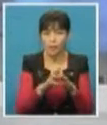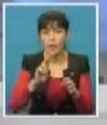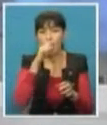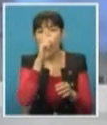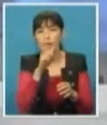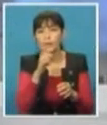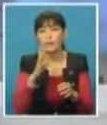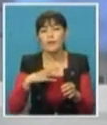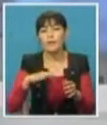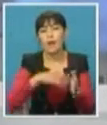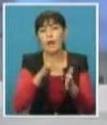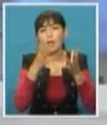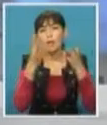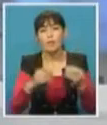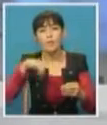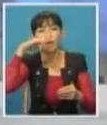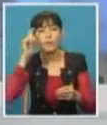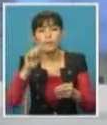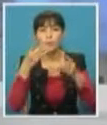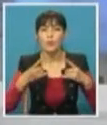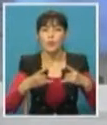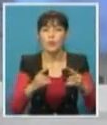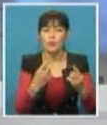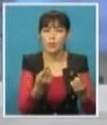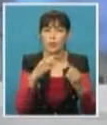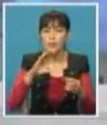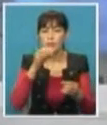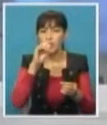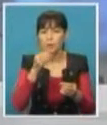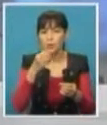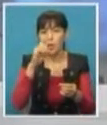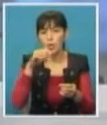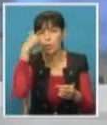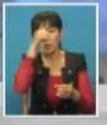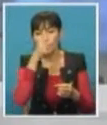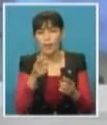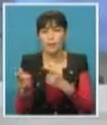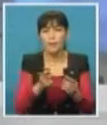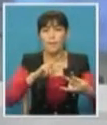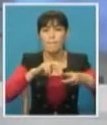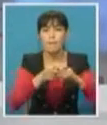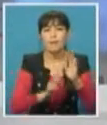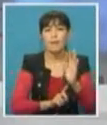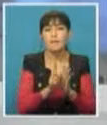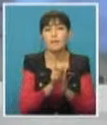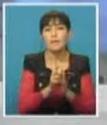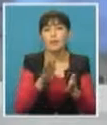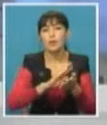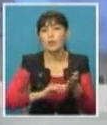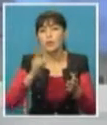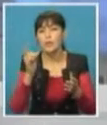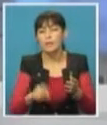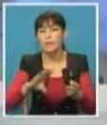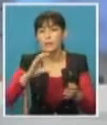айында өтетін қала күні мен қазақтың бір туар тұлғасы Саттар Ерубаевтың 100 жылдығына дайындық мәселесі қолға алынды.